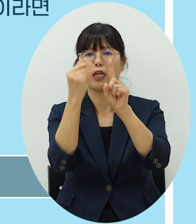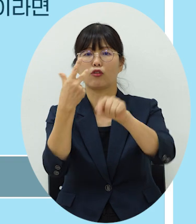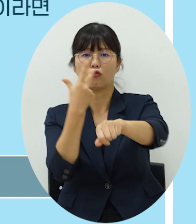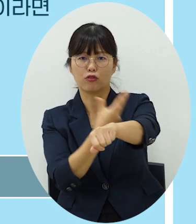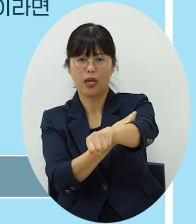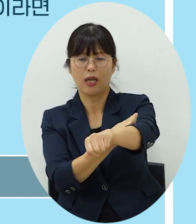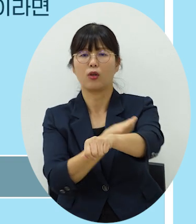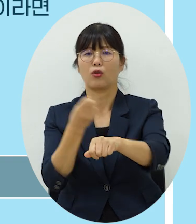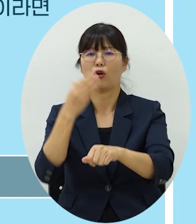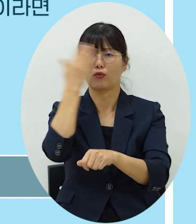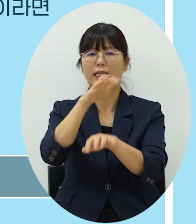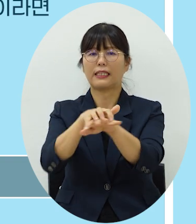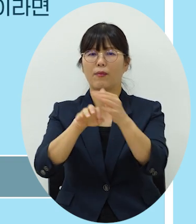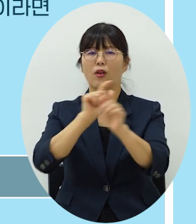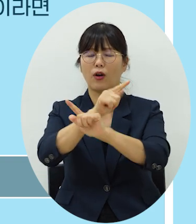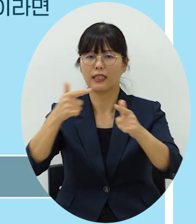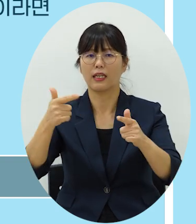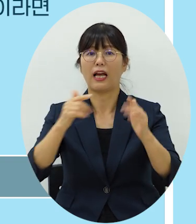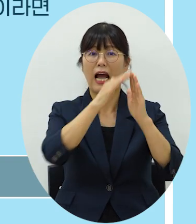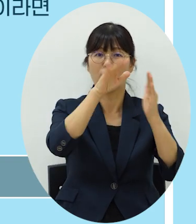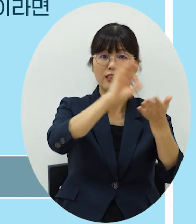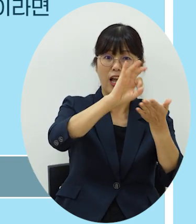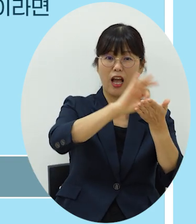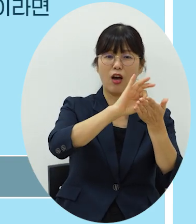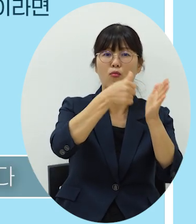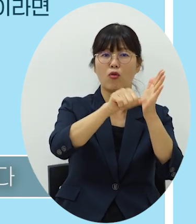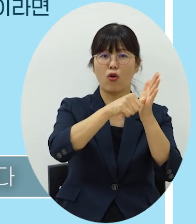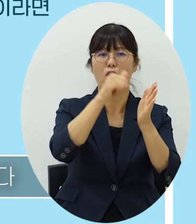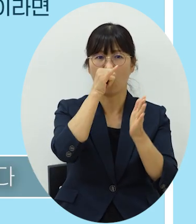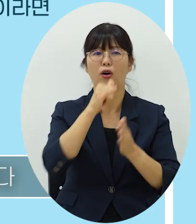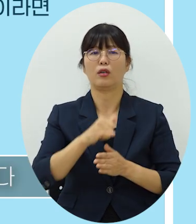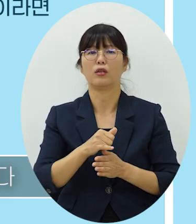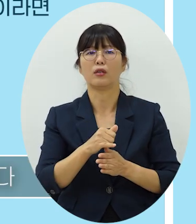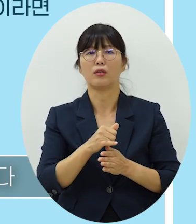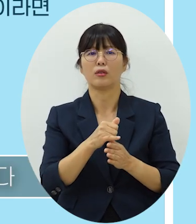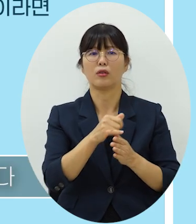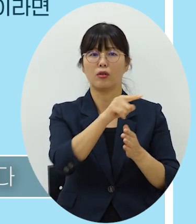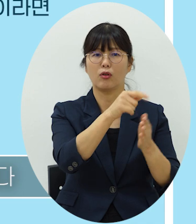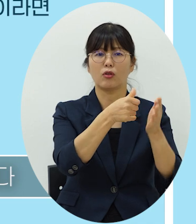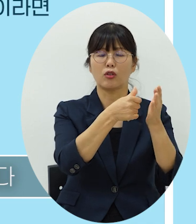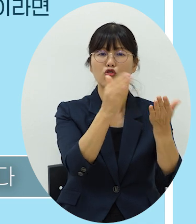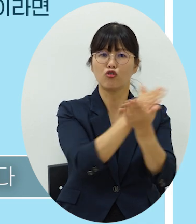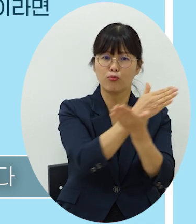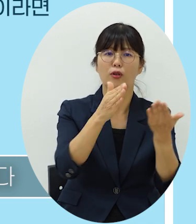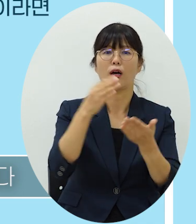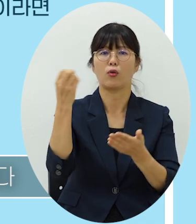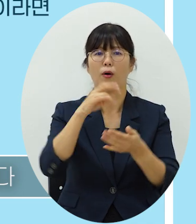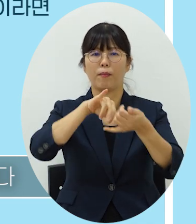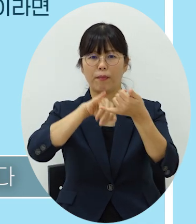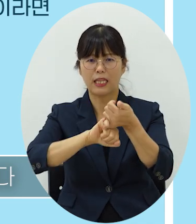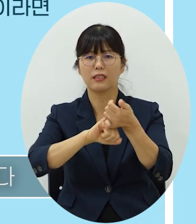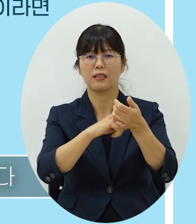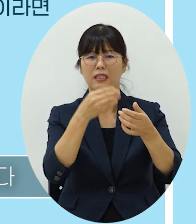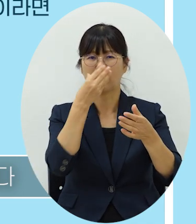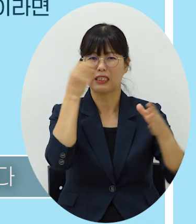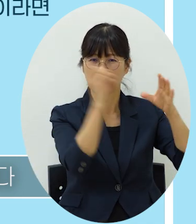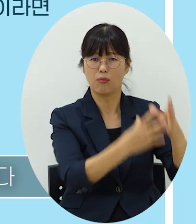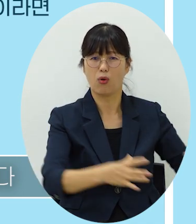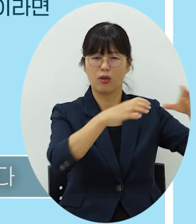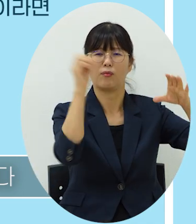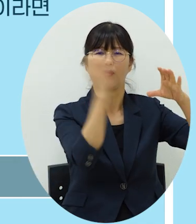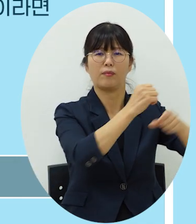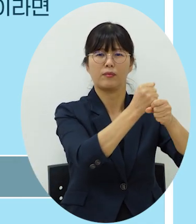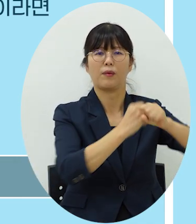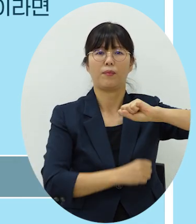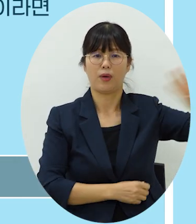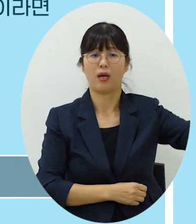주사기, 위생장갑 등 가정에서 사용한 의료용품은 일반 폐기물로 구분되므로 반드시 종량제 봉투에 담아